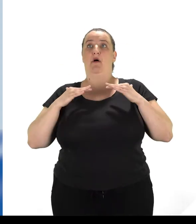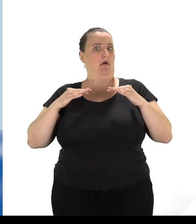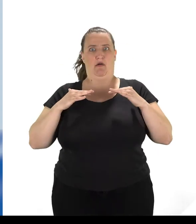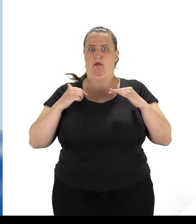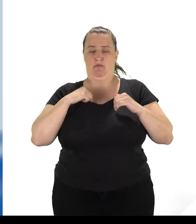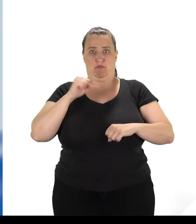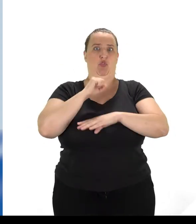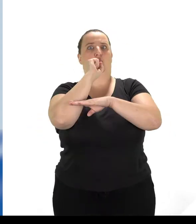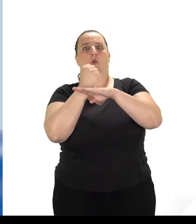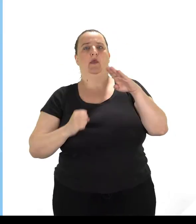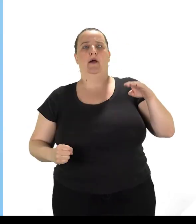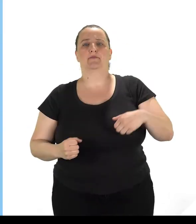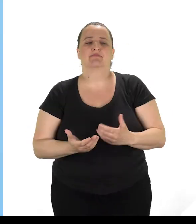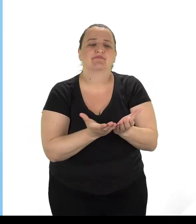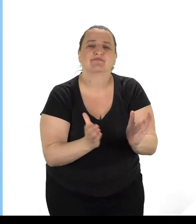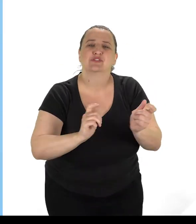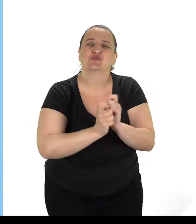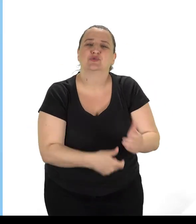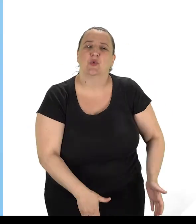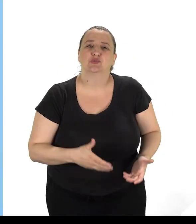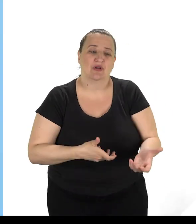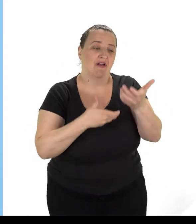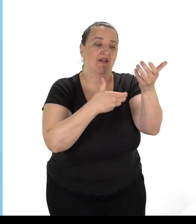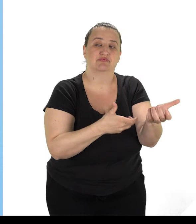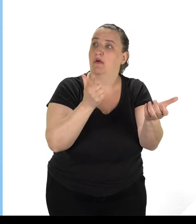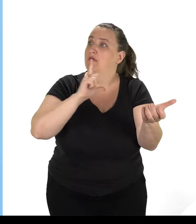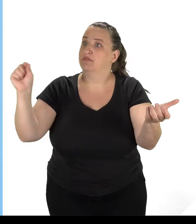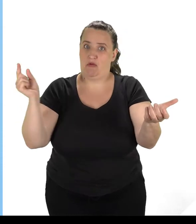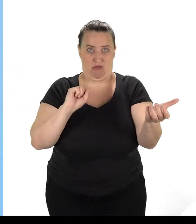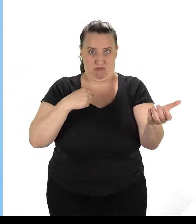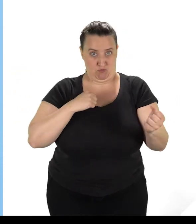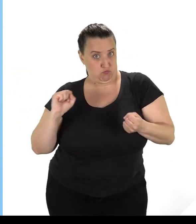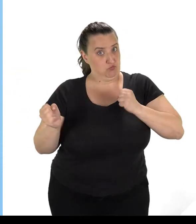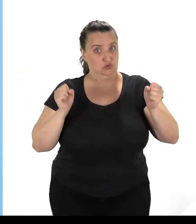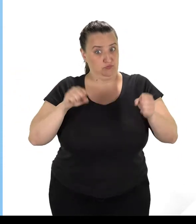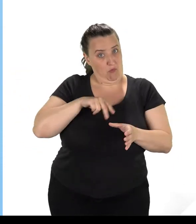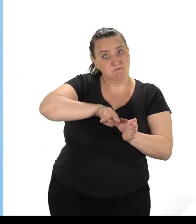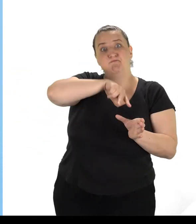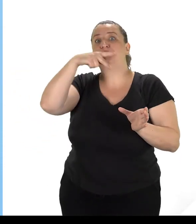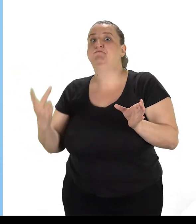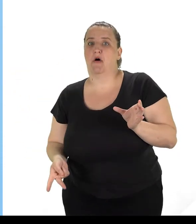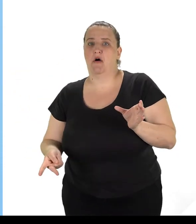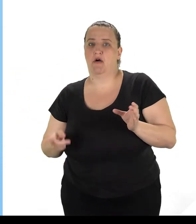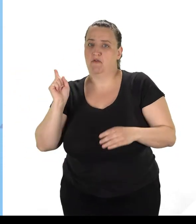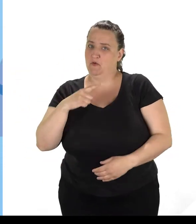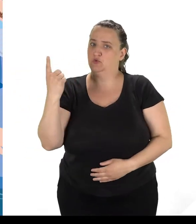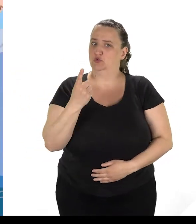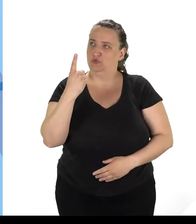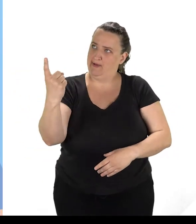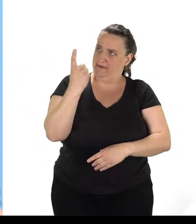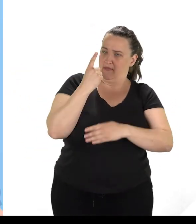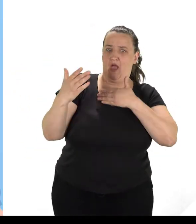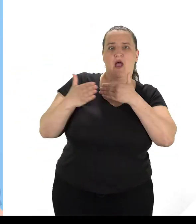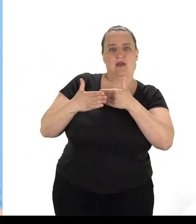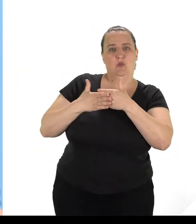seule dans mon bain, je pourrais me noyer. Sur ma table à langer, je bouge et je peux tomber. Restez toujours près de